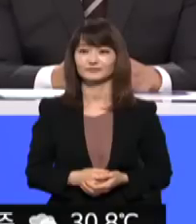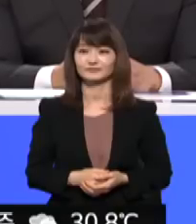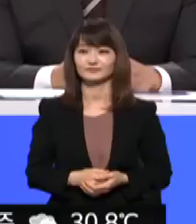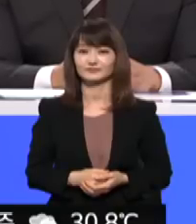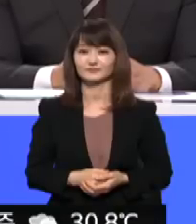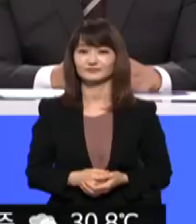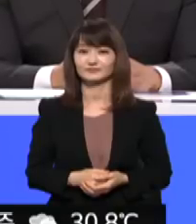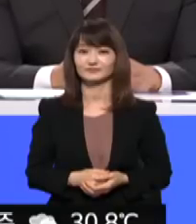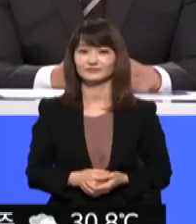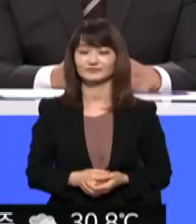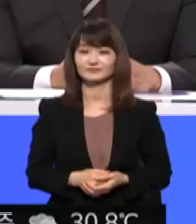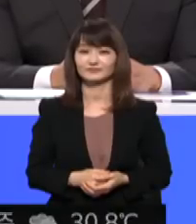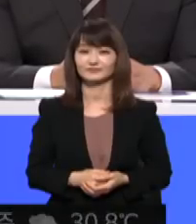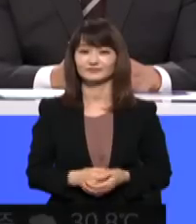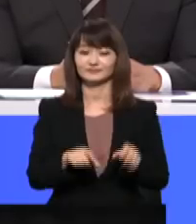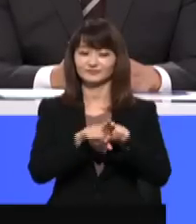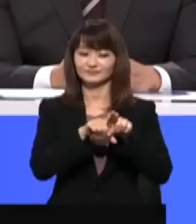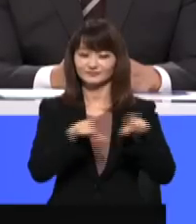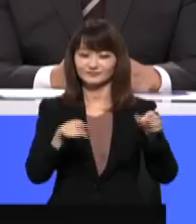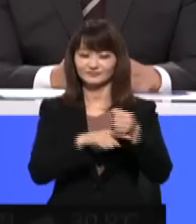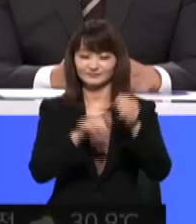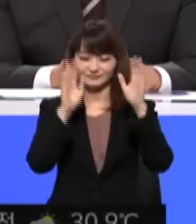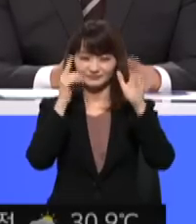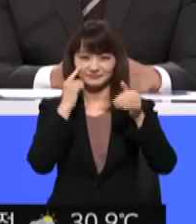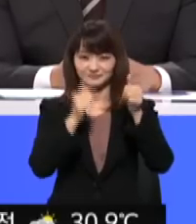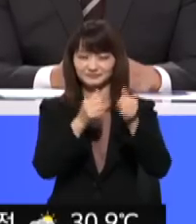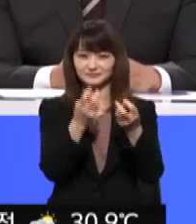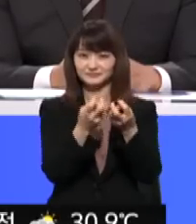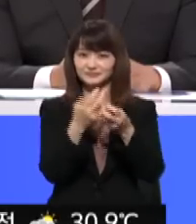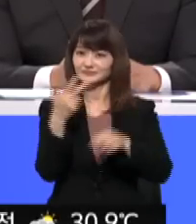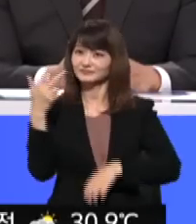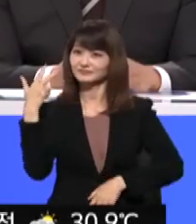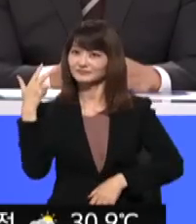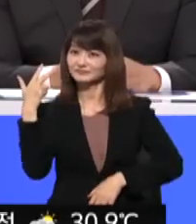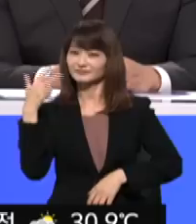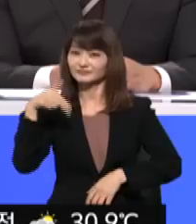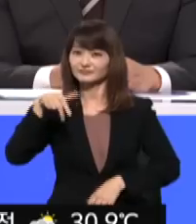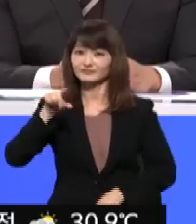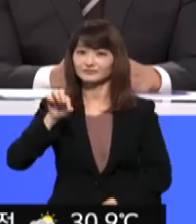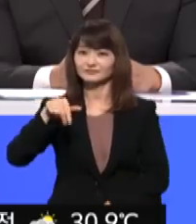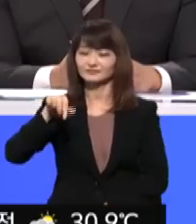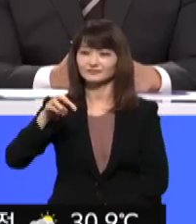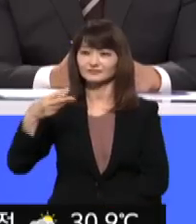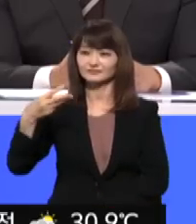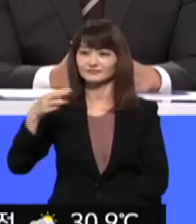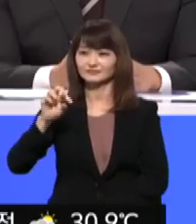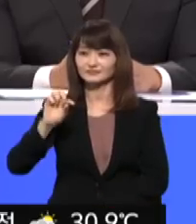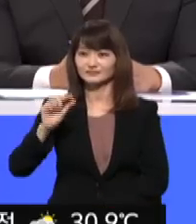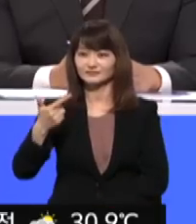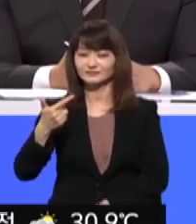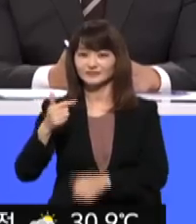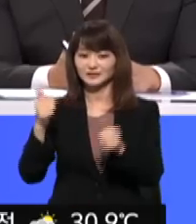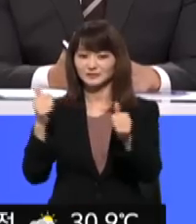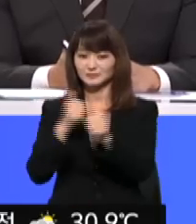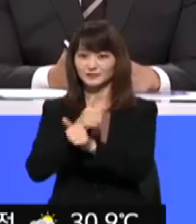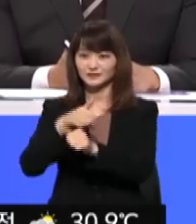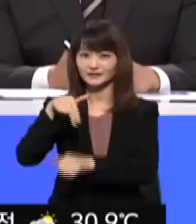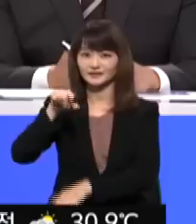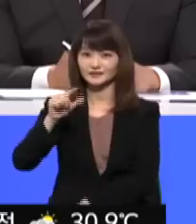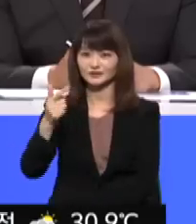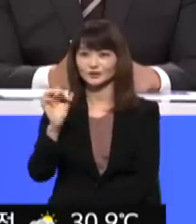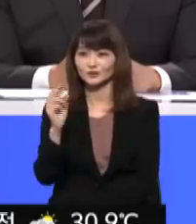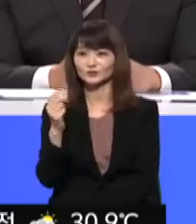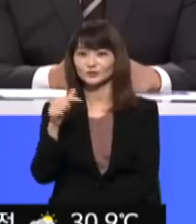대조구 실험하는게 있지 않습니까 객관적 과학적 실험 방법인데 지난주하고는 장철민 의원이 전용기원으로 바뀐 사실 밖에 없다는 거